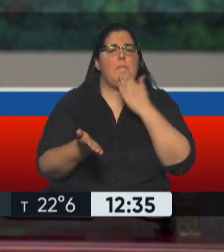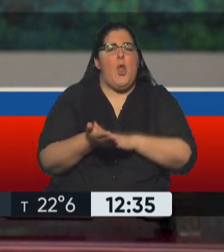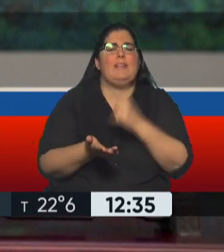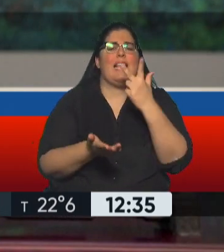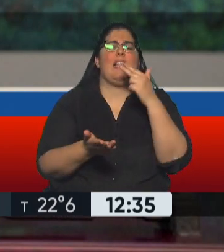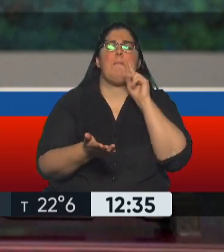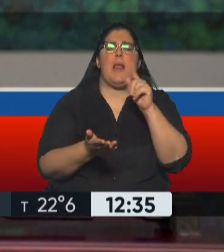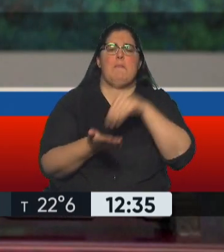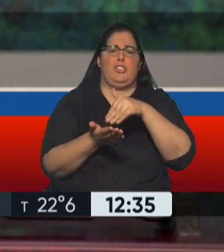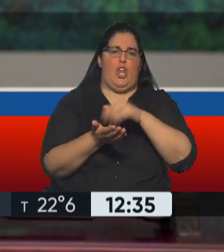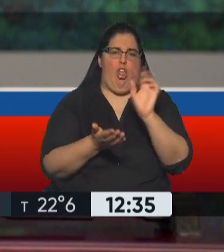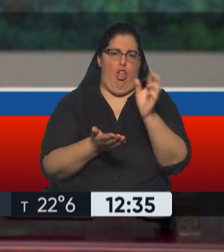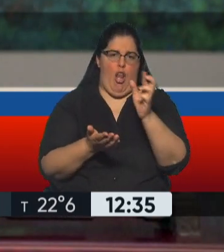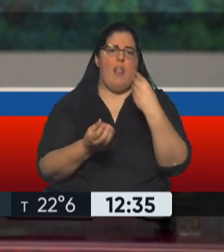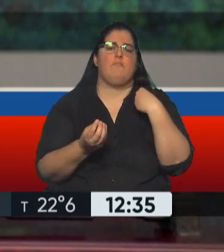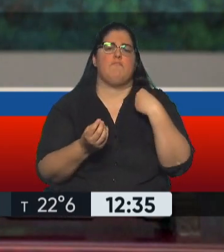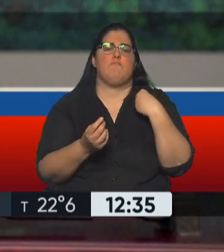体。